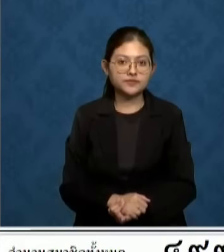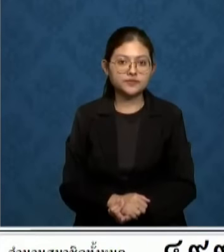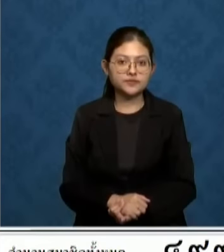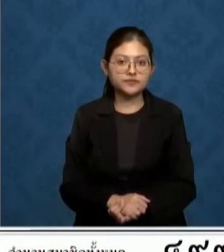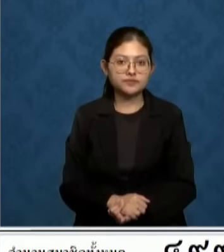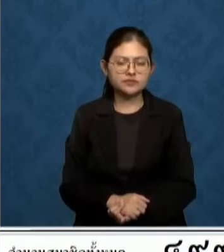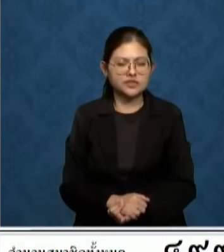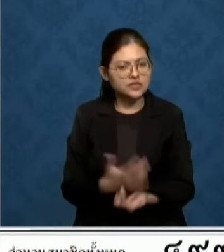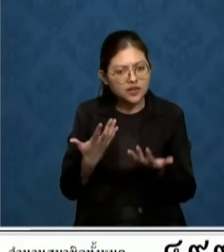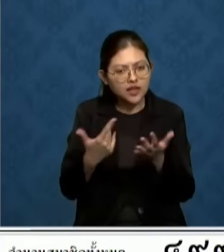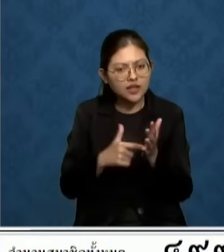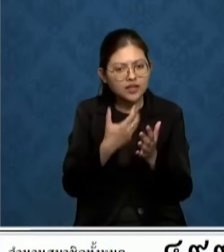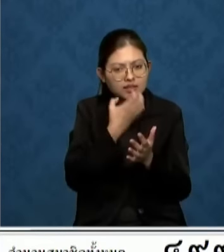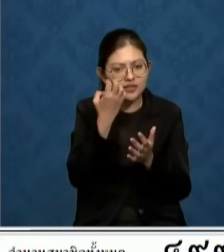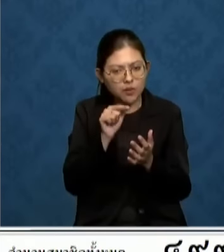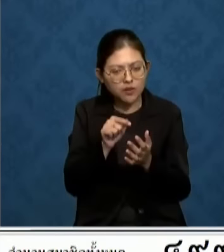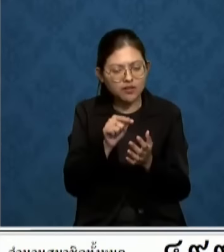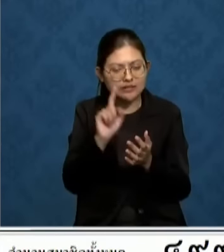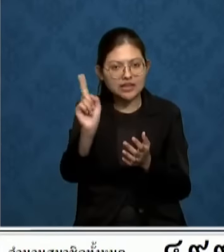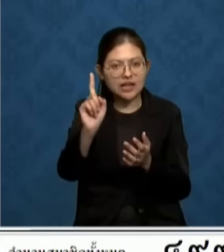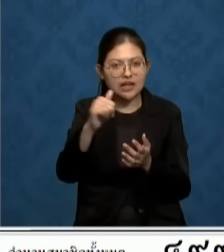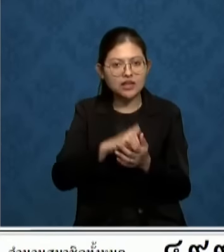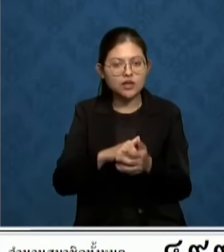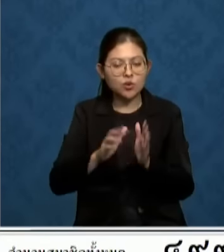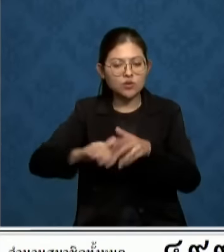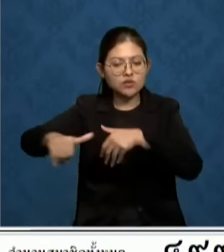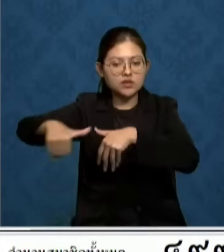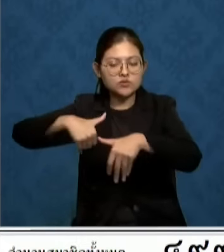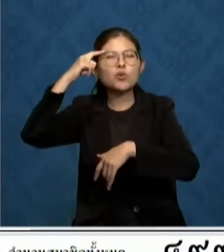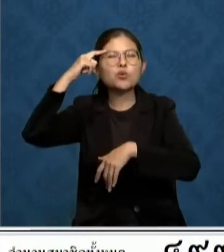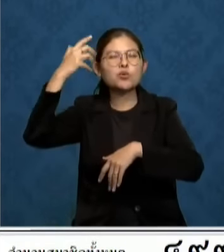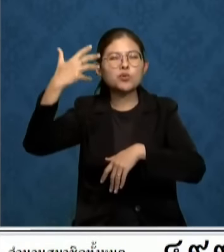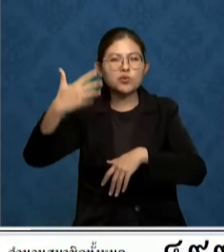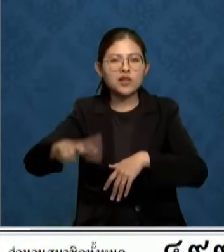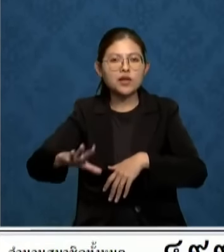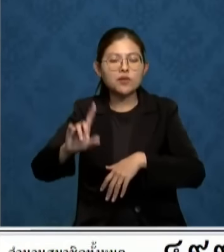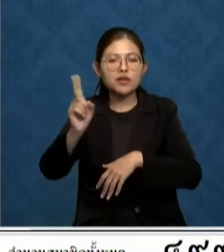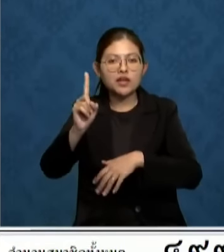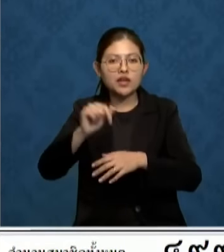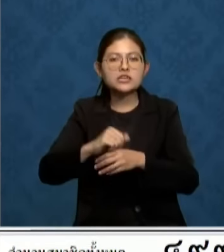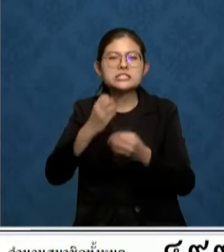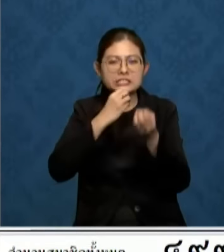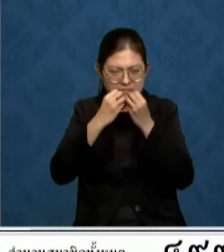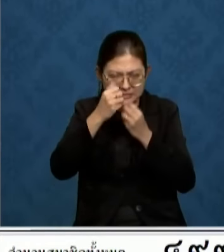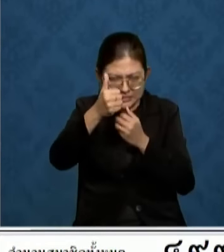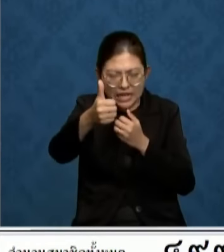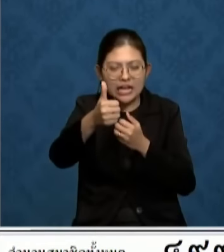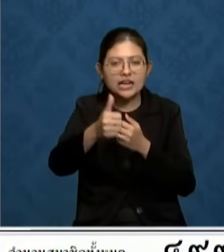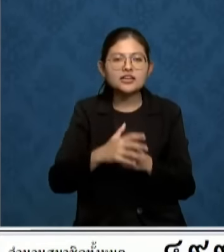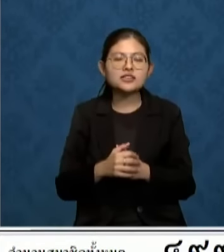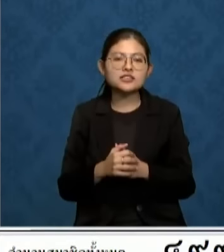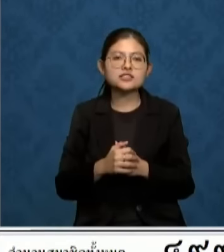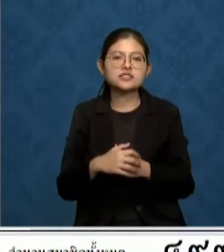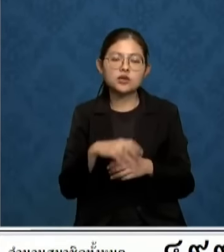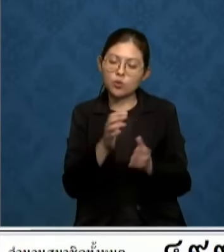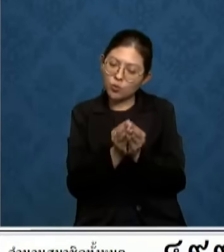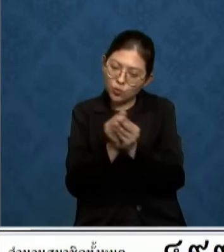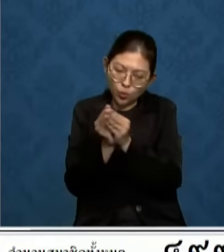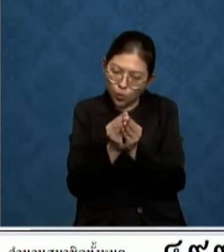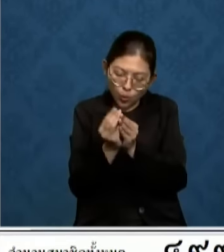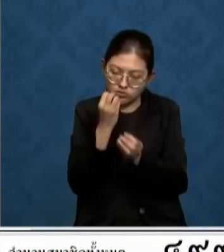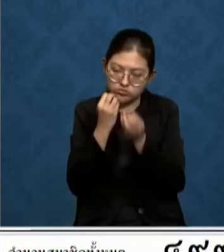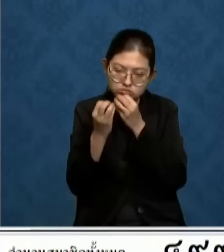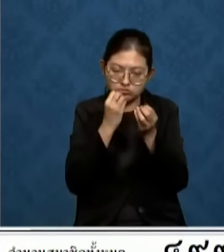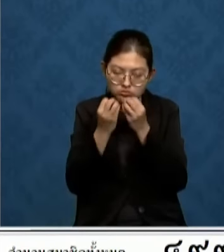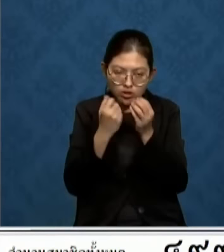นี่มันเรื่องตลกร้ายชัดๆครับท่านประธานชาวบ้านเขารู้แล้วครับว่ามันทานได้เขาทำทานกันมานานหลาย